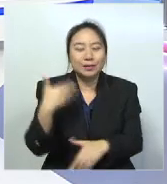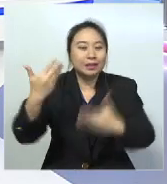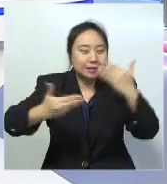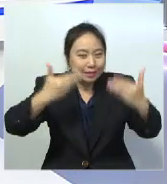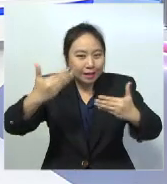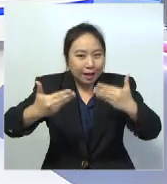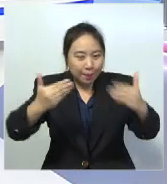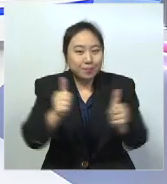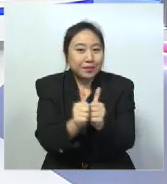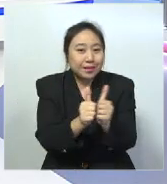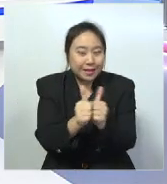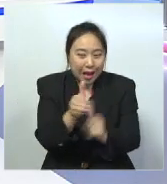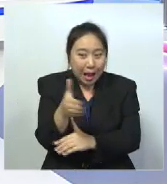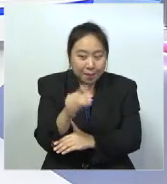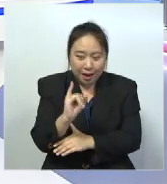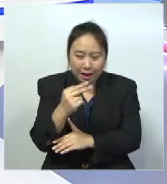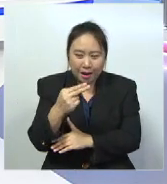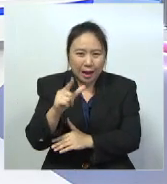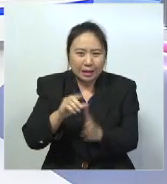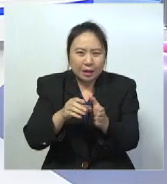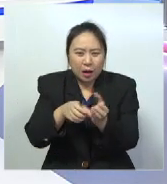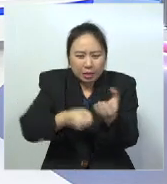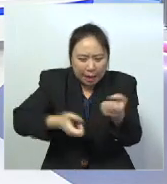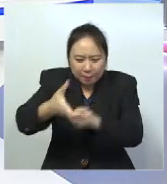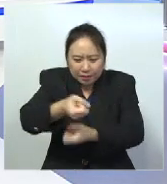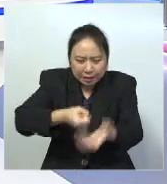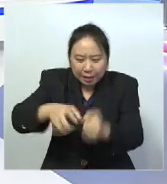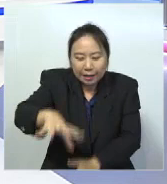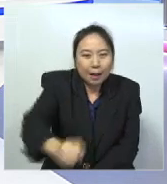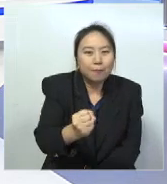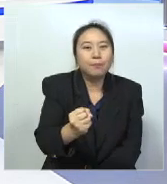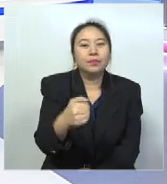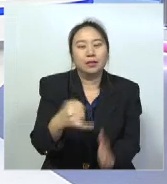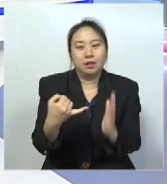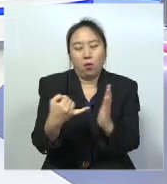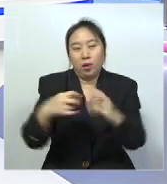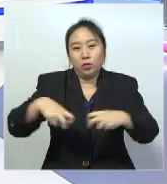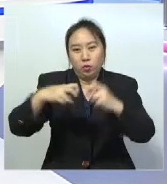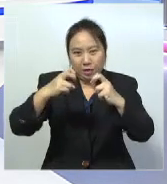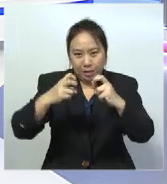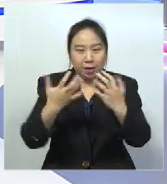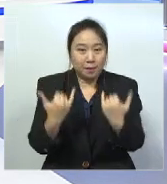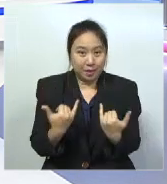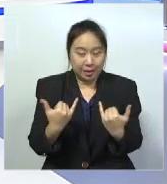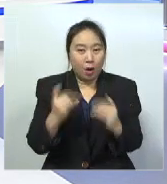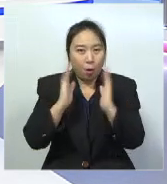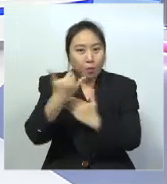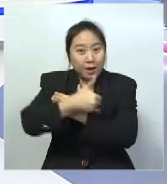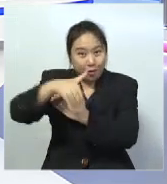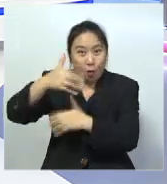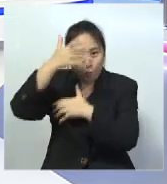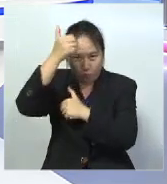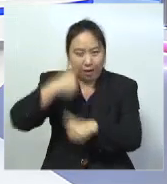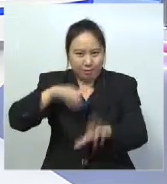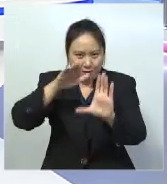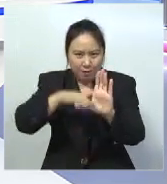เป็นกิจกรรมนะครับการแข่งขันจับปลาไหลนานาชาติจัดกันที่อำเภอจุมพลบุรีจังหวัดสุรินทร์นะครับซึ่งปีนี้ชาวต่างชาติก็สนใจสมัคร